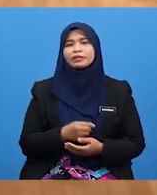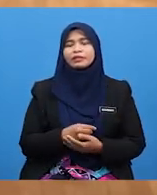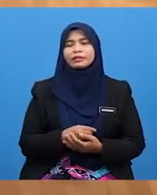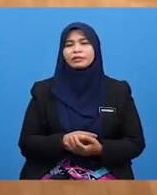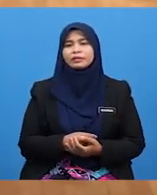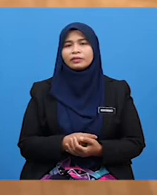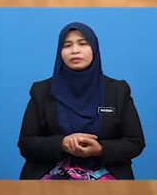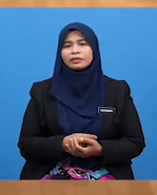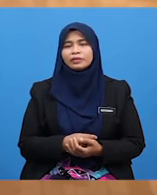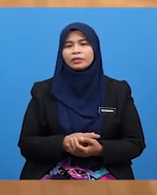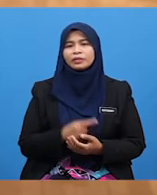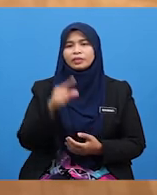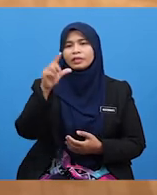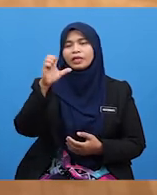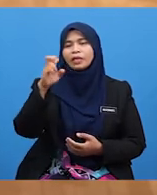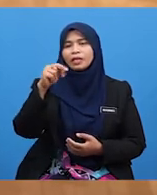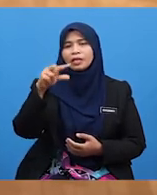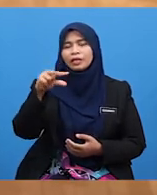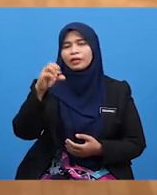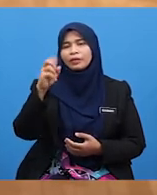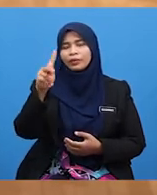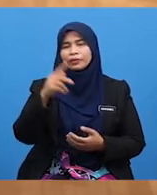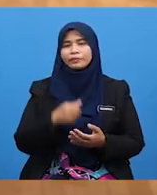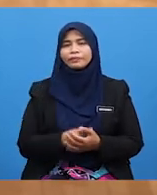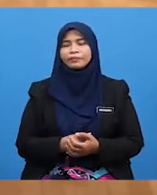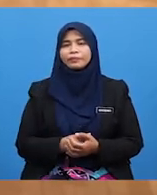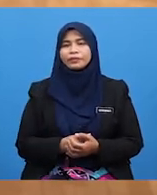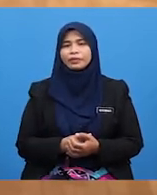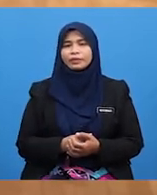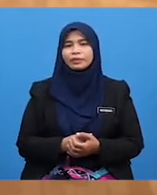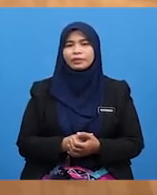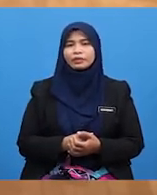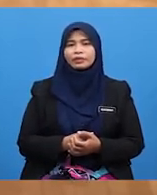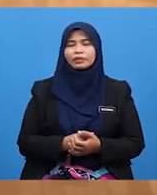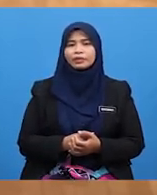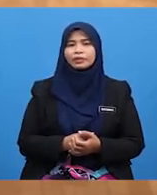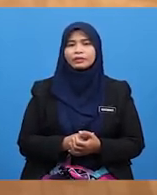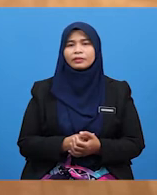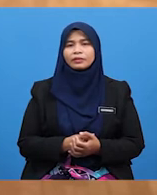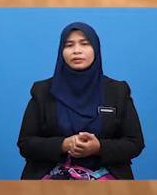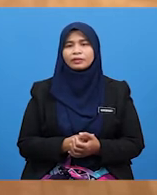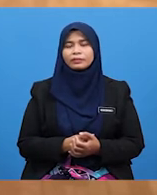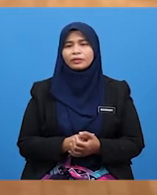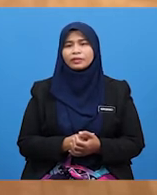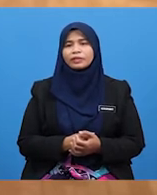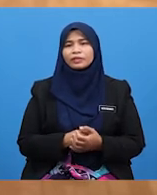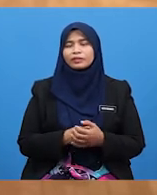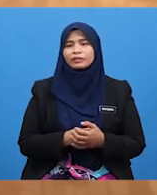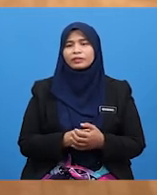Ditambah sedikit. Itu lenggok-lenggok kecil yang kita panggil grenek. Okey, tioplah api. Daripada tioplah